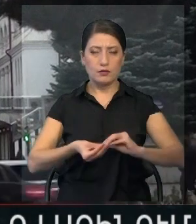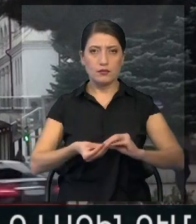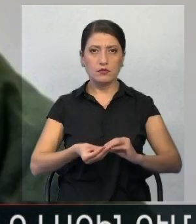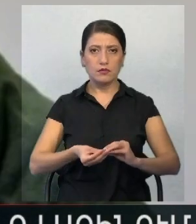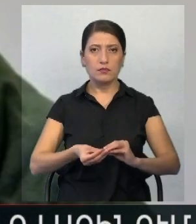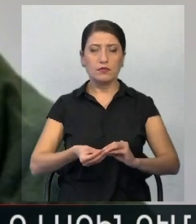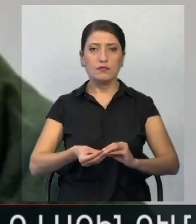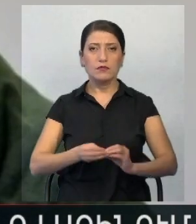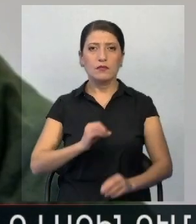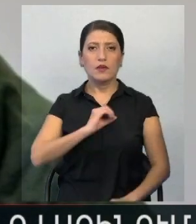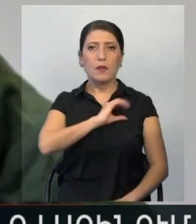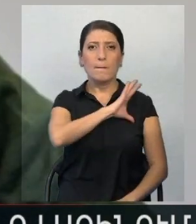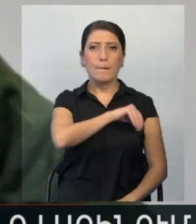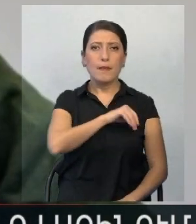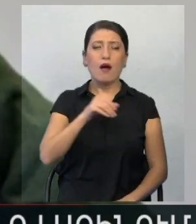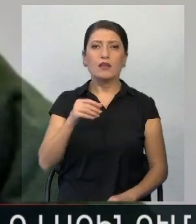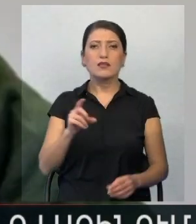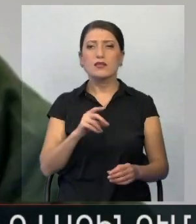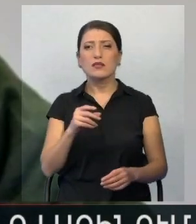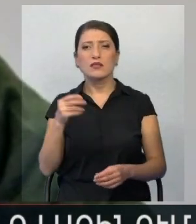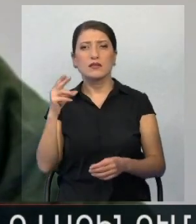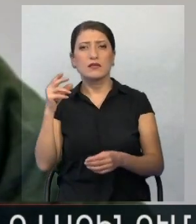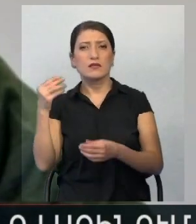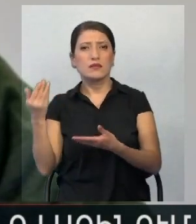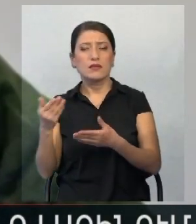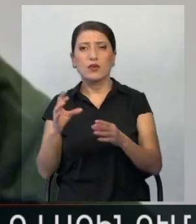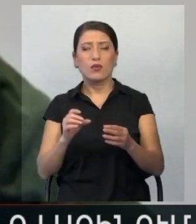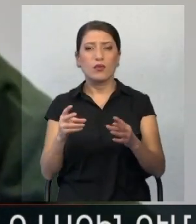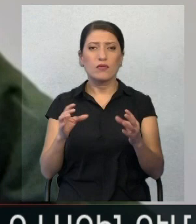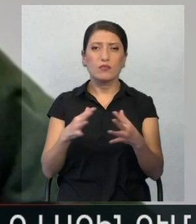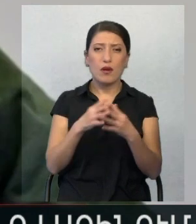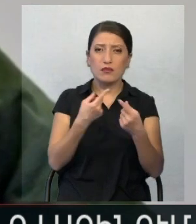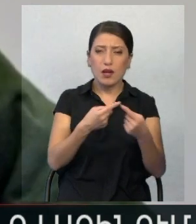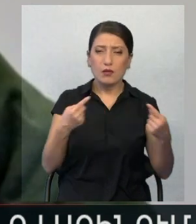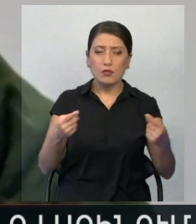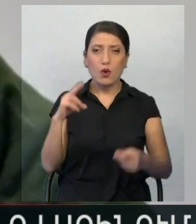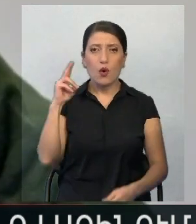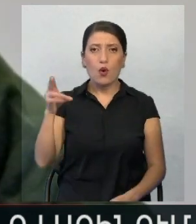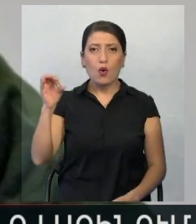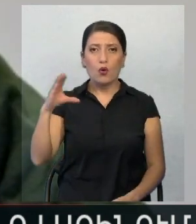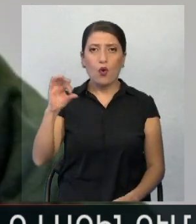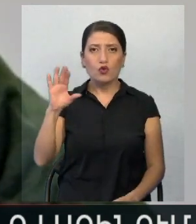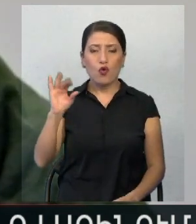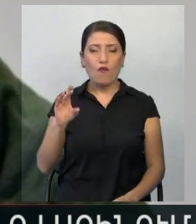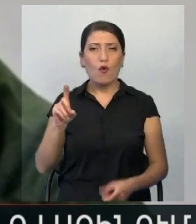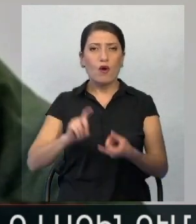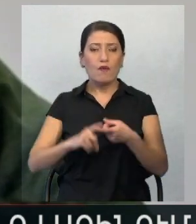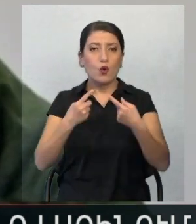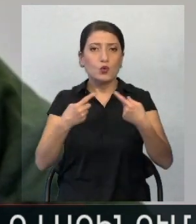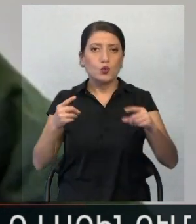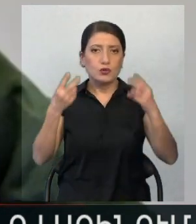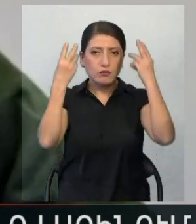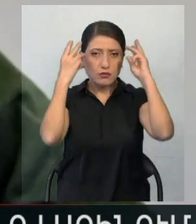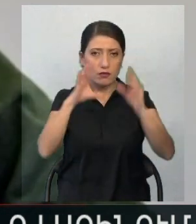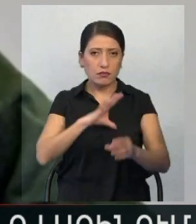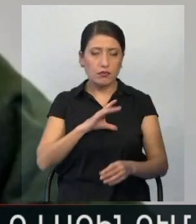Պաղեստինա-Իսրայելական կոնֆլիկտի վերաբերյալ լրիվ այլ մեխանիզմներ է գործում, ասենք Կոսովոյի վերաբերյալ լրիվ այլ մեխանիզմները